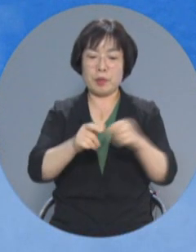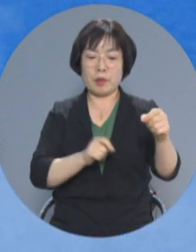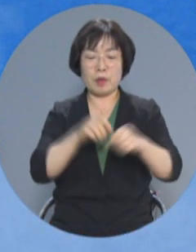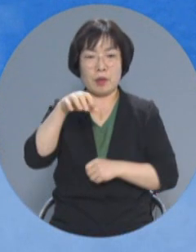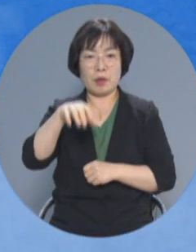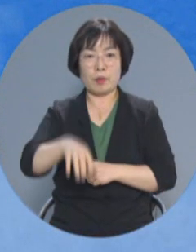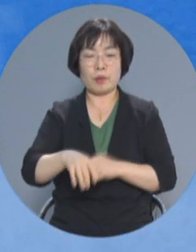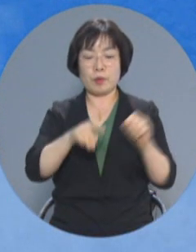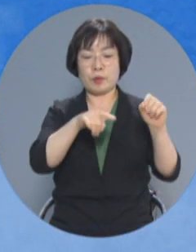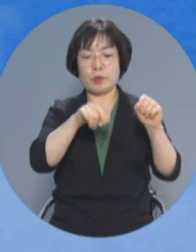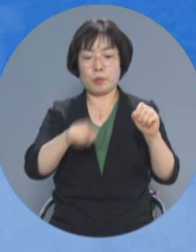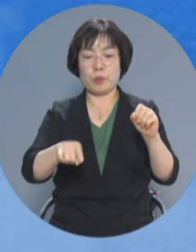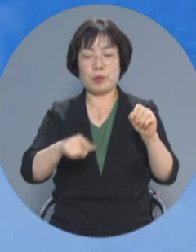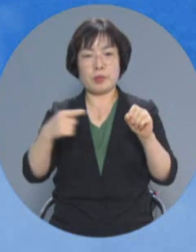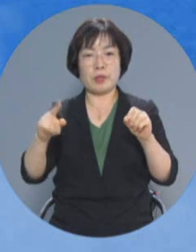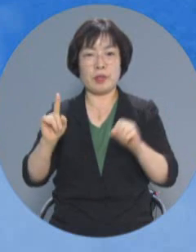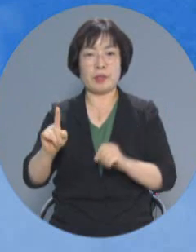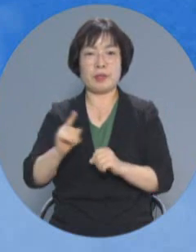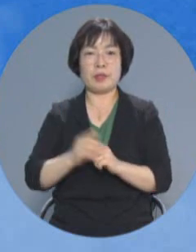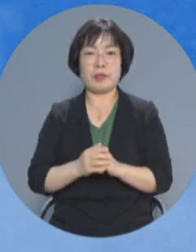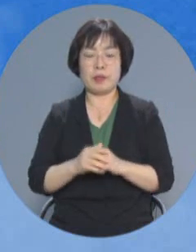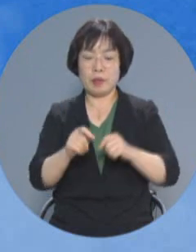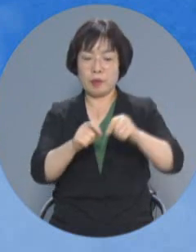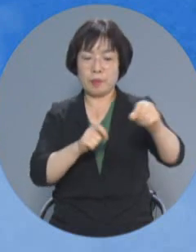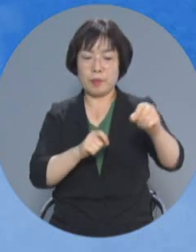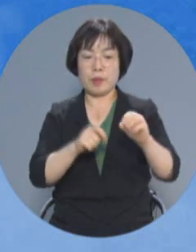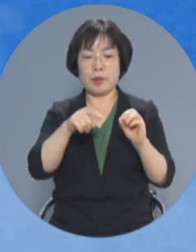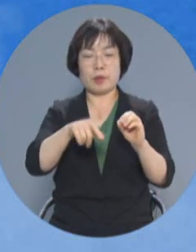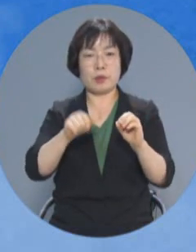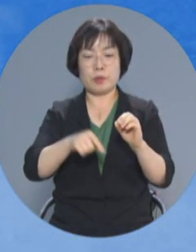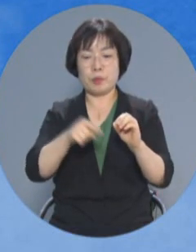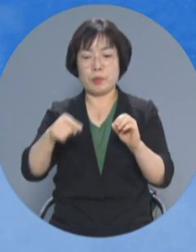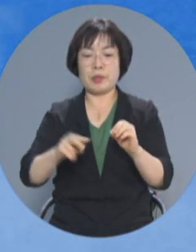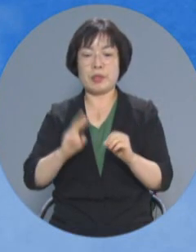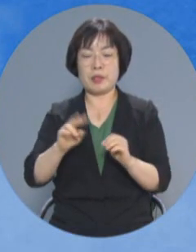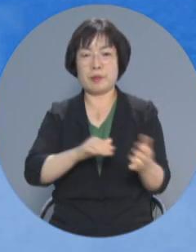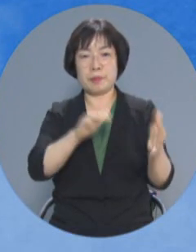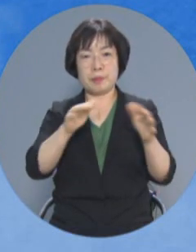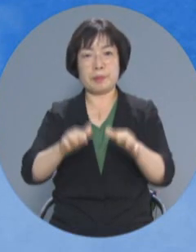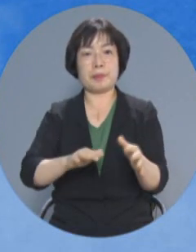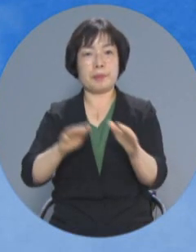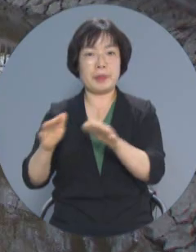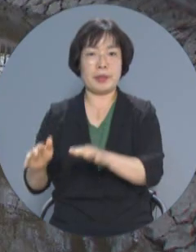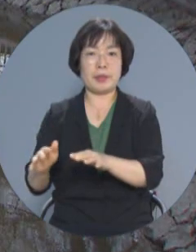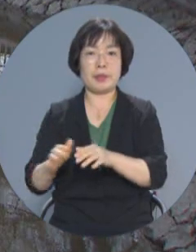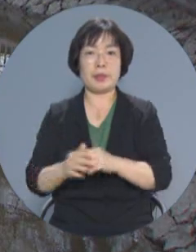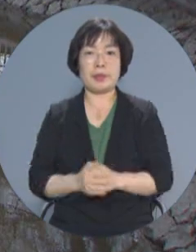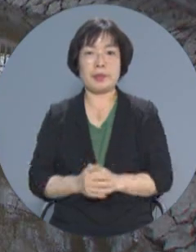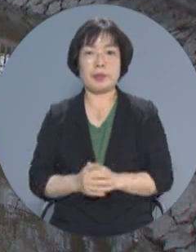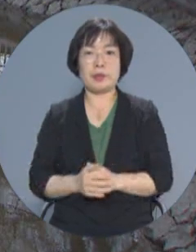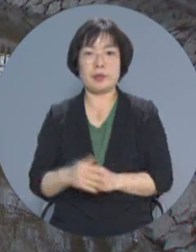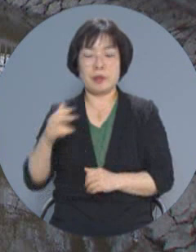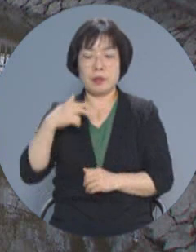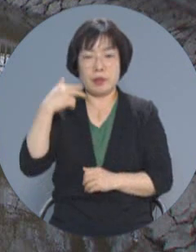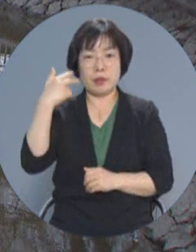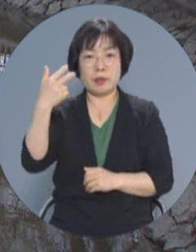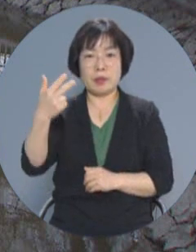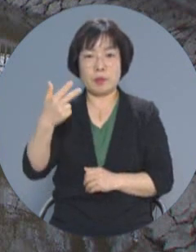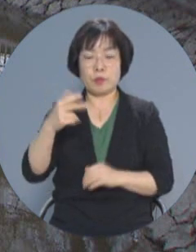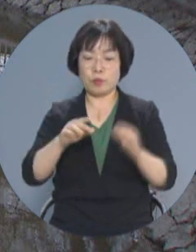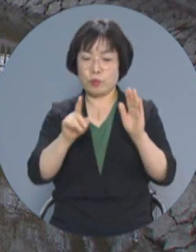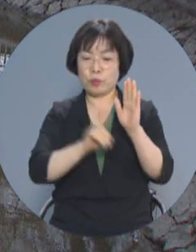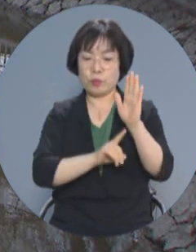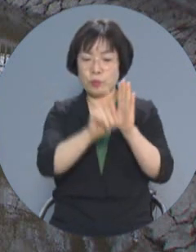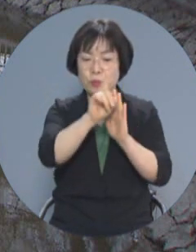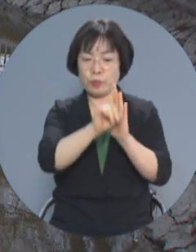서부 앞바다에서 0.5 에서 1m 먼 바다에서 0.5 에서 2m 로 일겠습니다 새해 첫 주는 아침바다